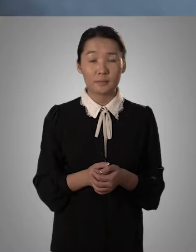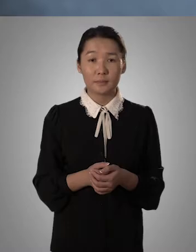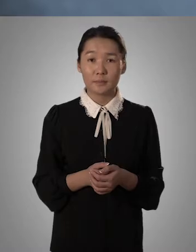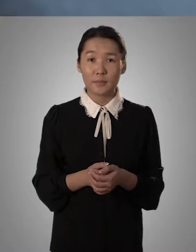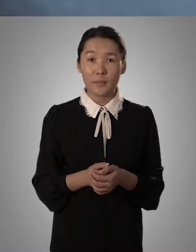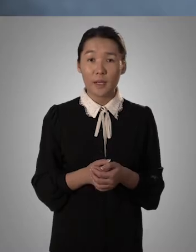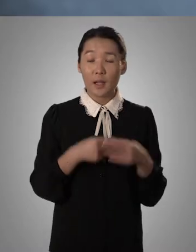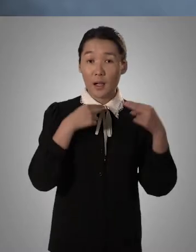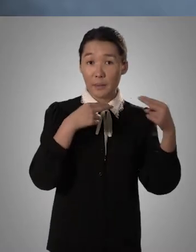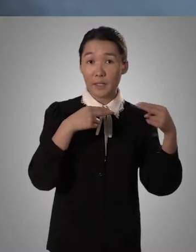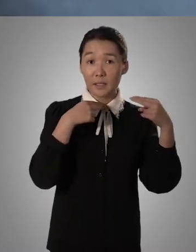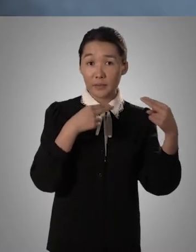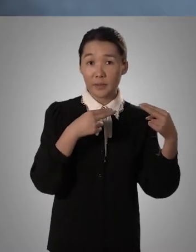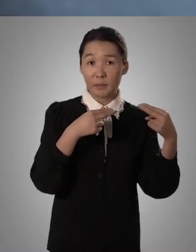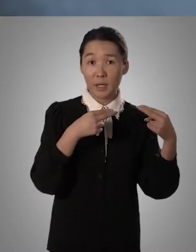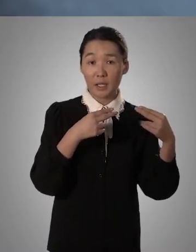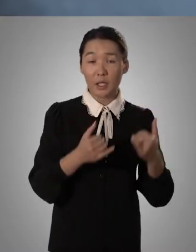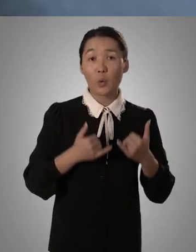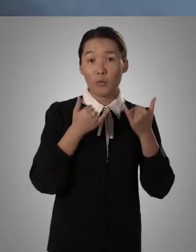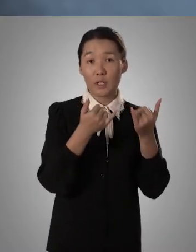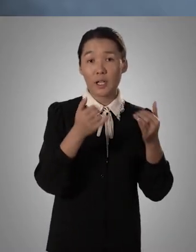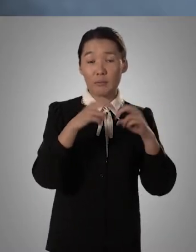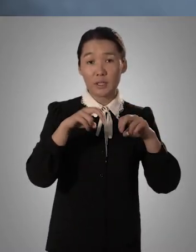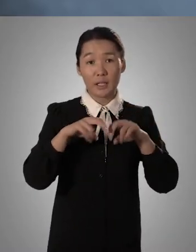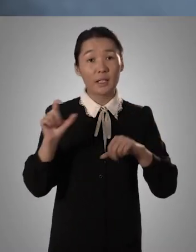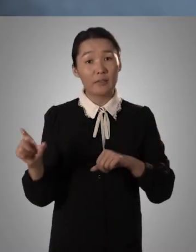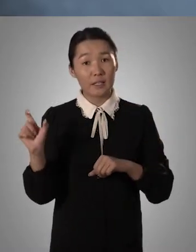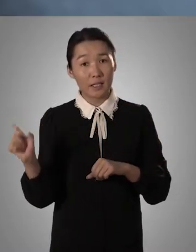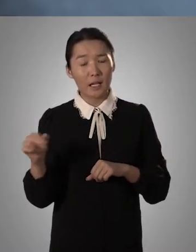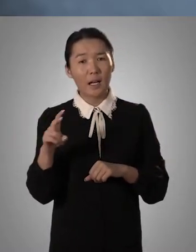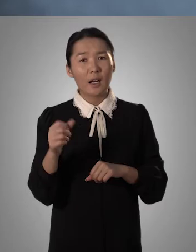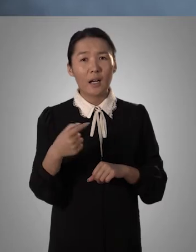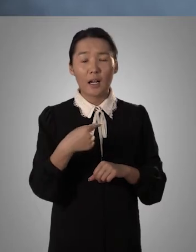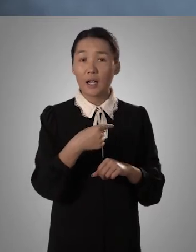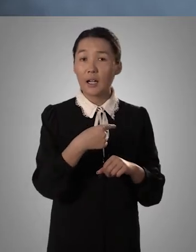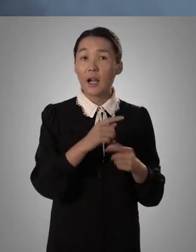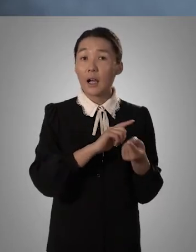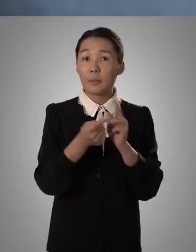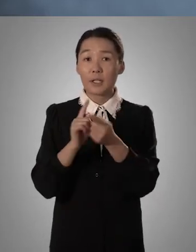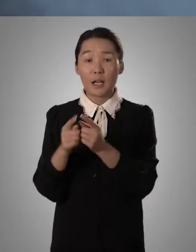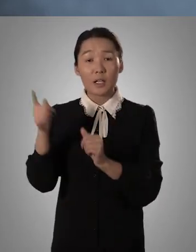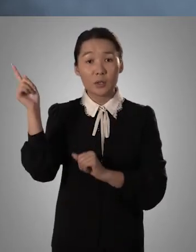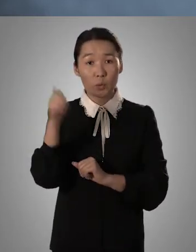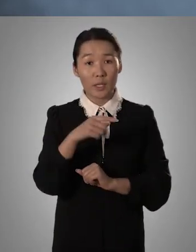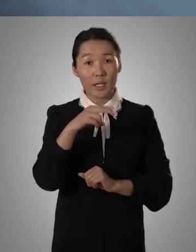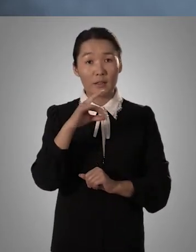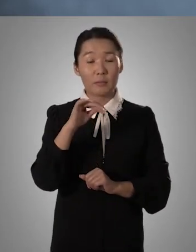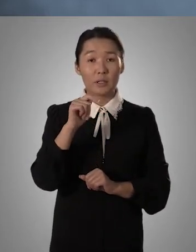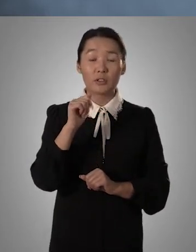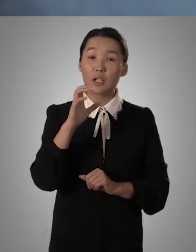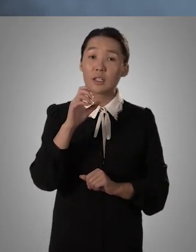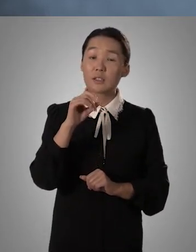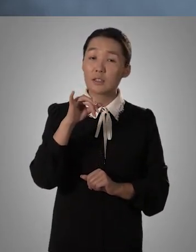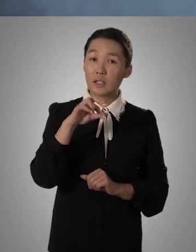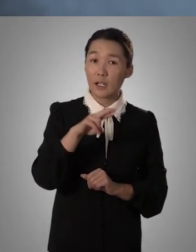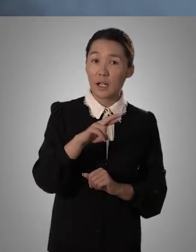обратили ли вы внимание уважаемые исследователи как я менял ударение в причастиях зависимости